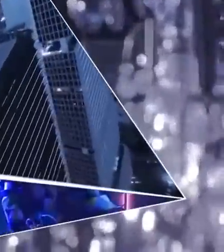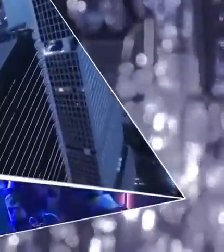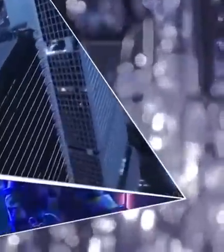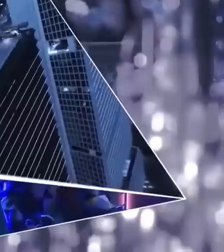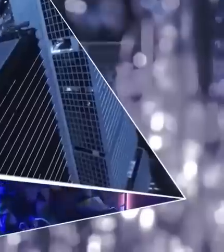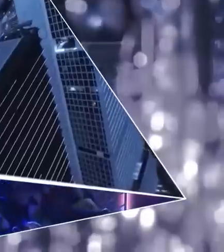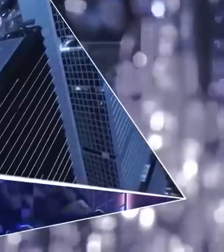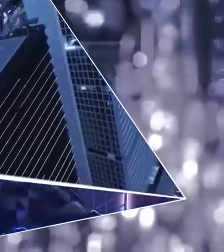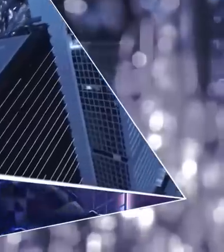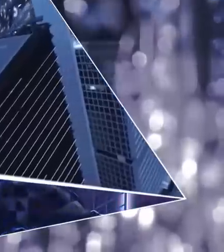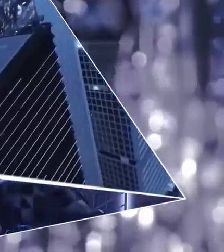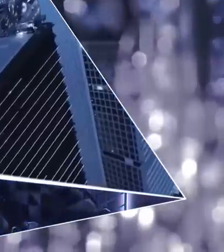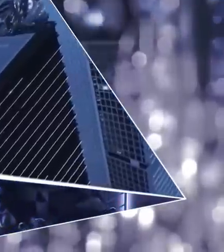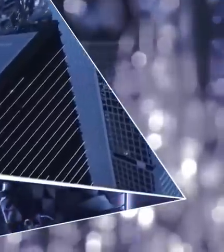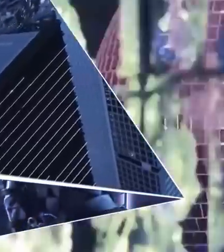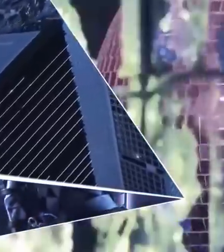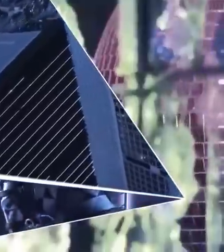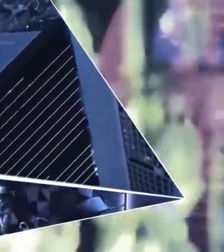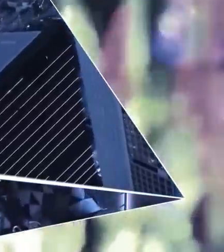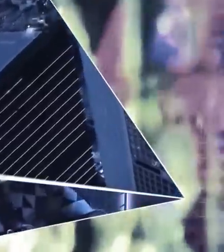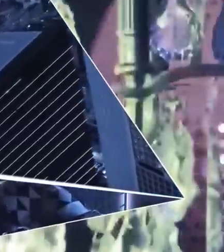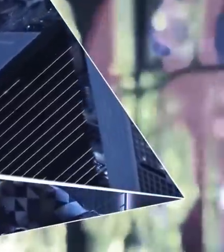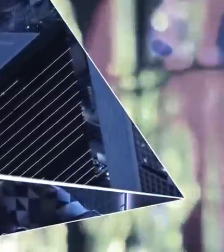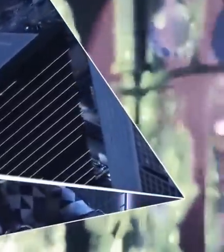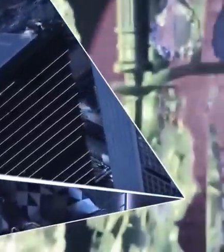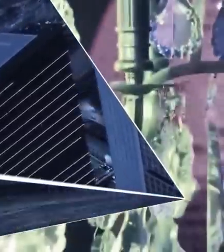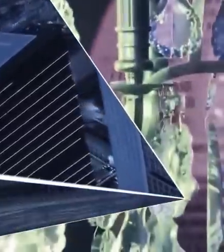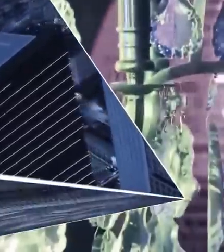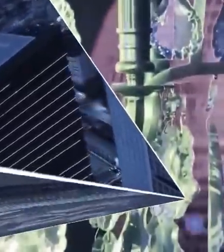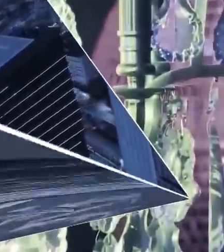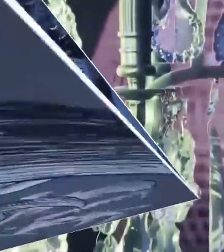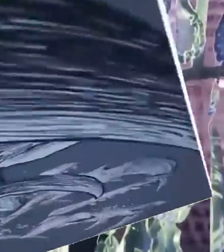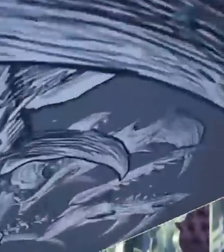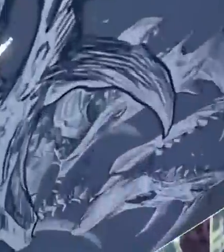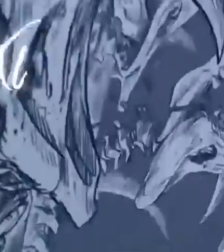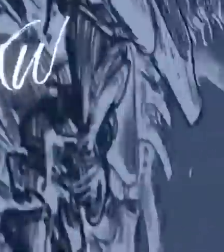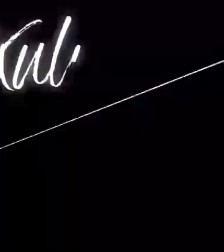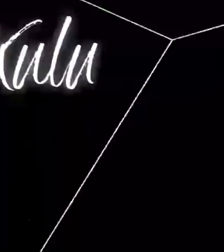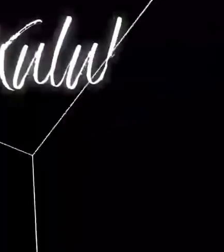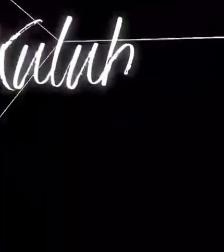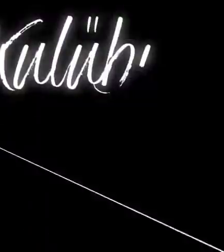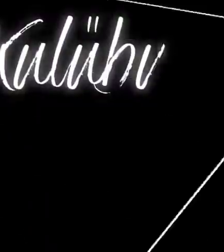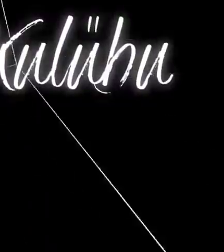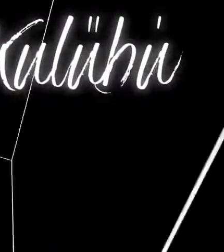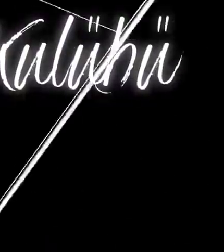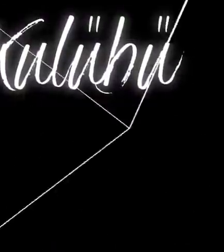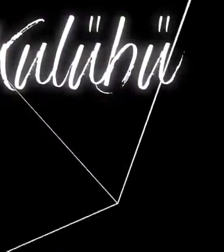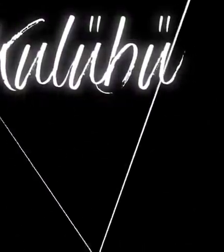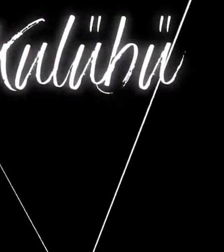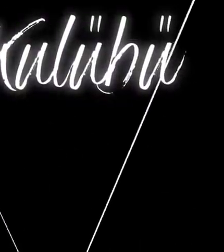Hanımlar beyler, İstanbul Mecidiyeköy Dada Salon Kabare'den yayınlanan Uykusuzlar Kulübü başlıyor.